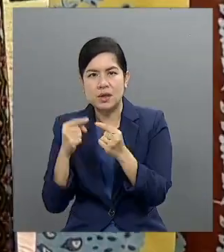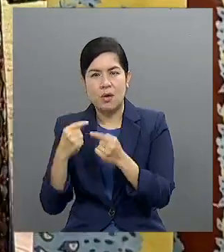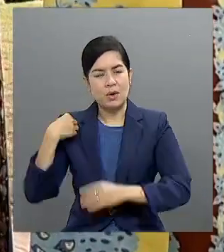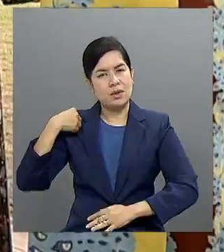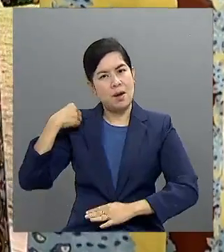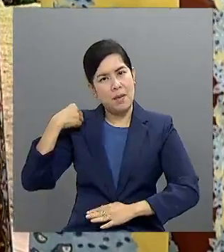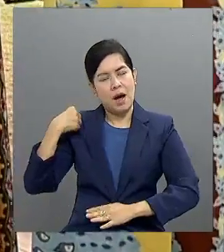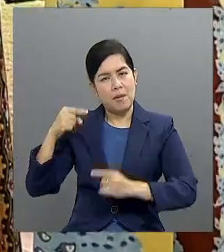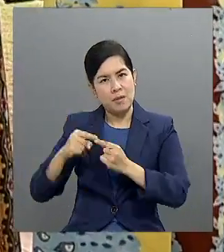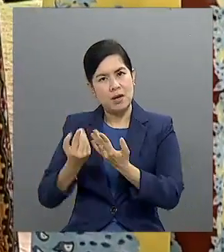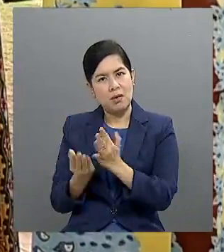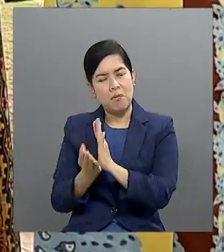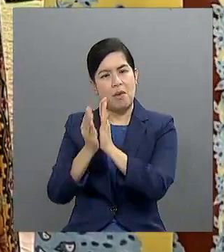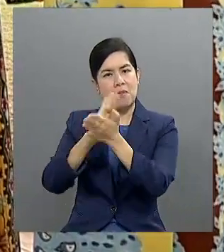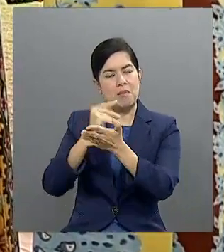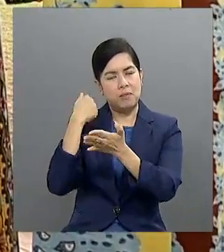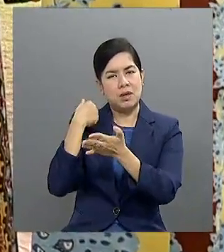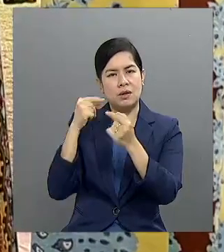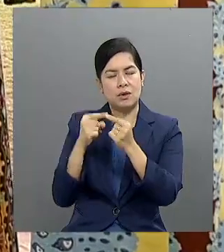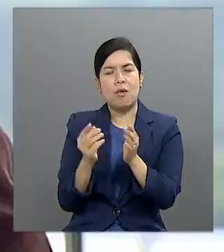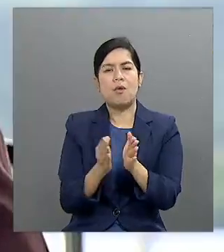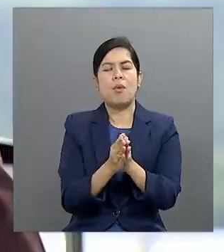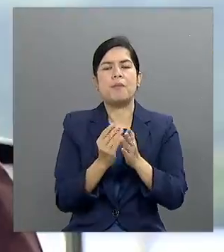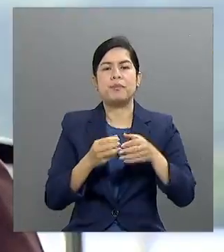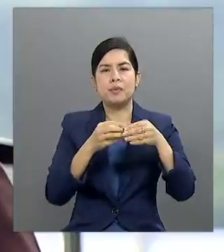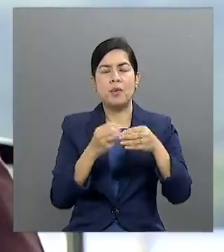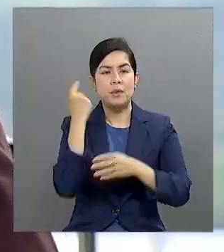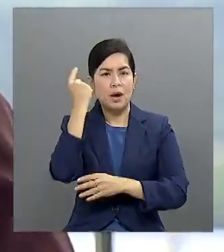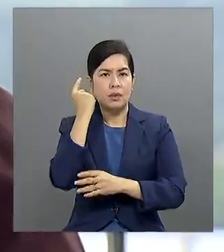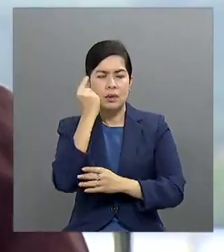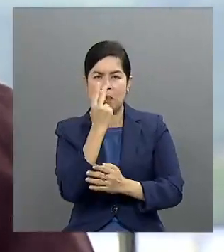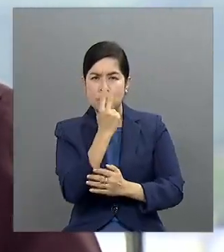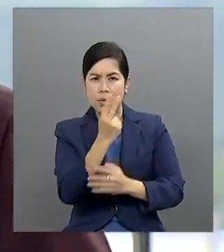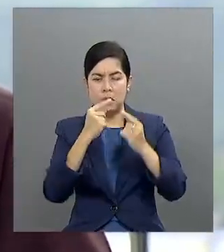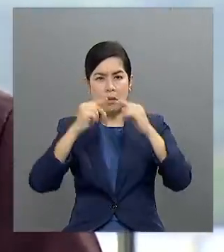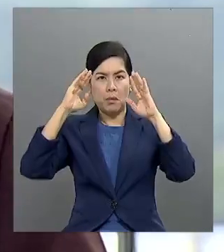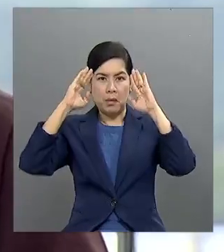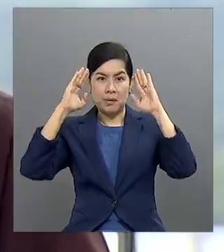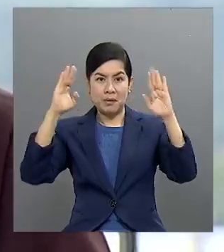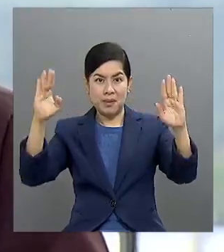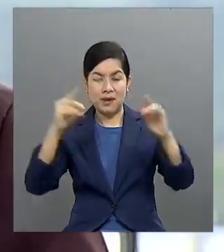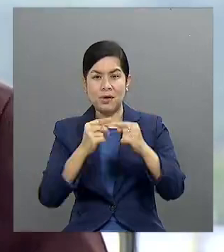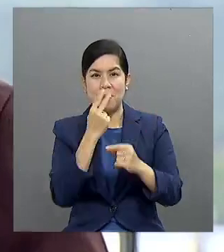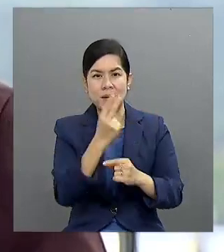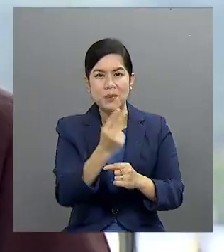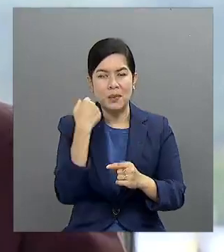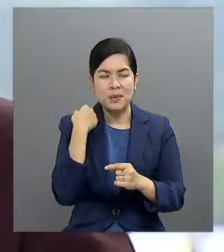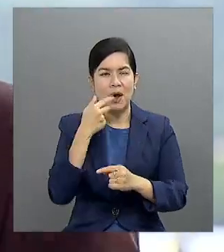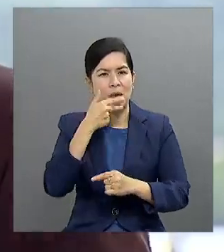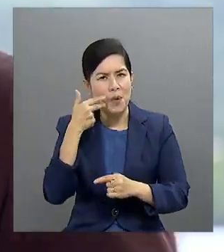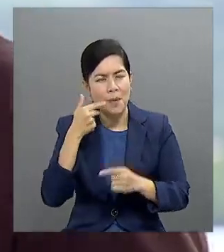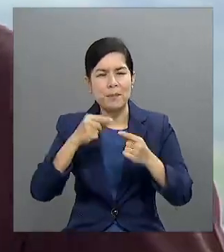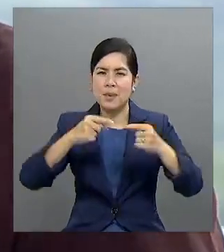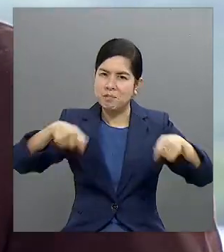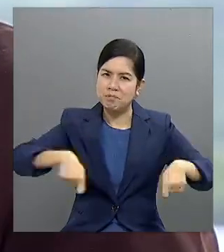ของสินค้าและบริการนะครับนักท่องเที่ยวเนี่ยก็จะได้เปิดประสบการณ์สัมผัสมาดูขนมมาผัดหมี่มาทำอาหารมาเยี่ยมชม